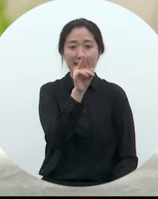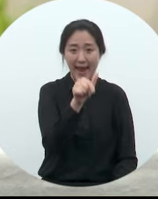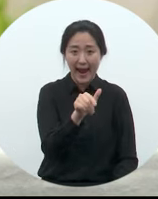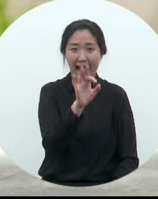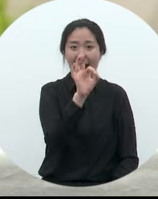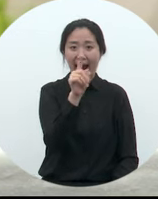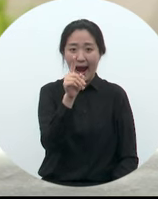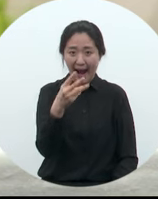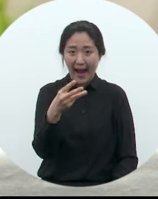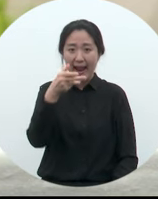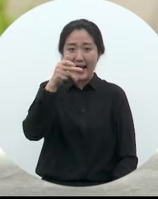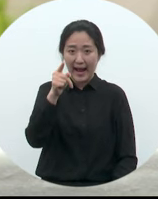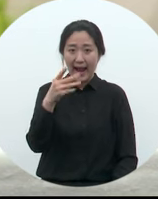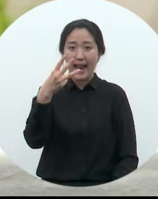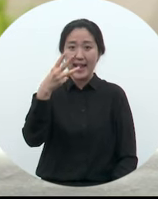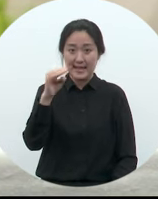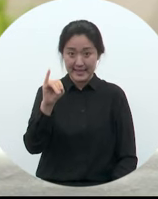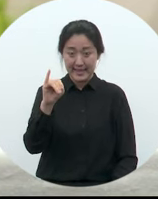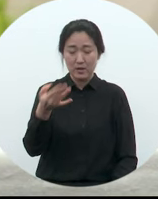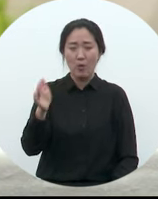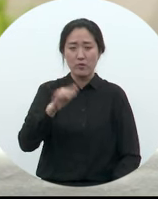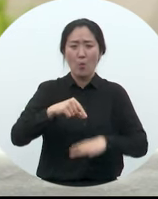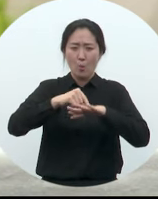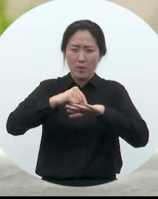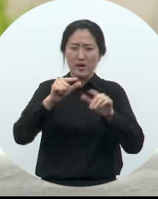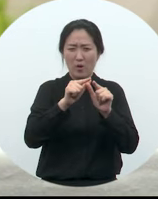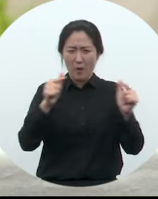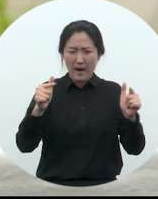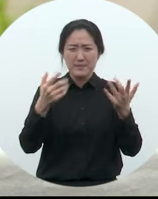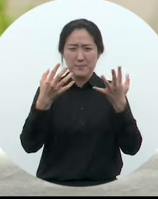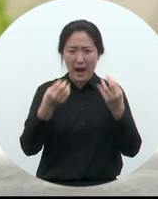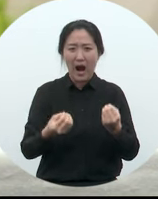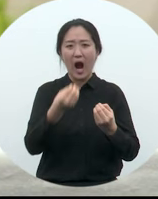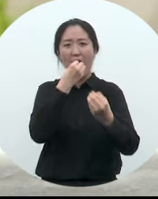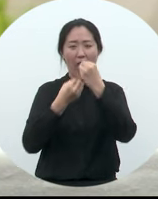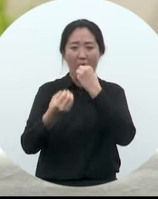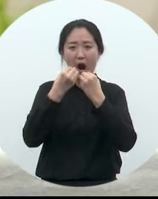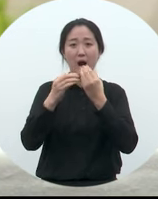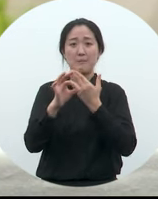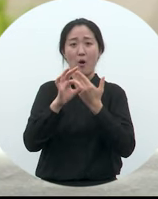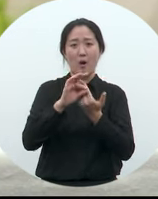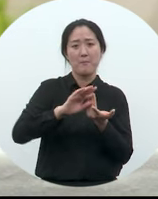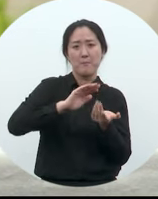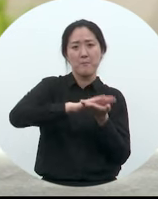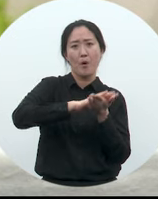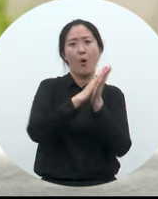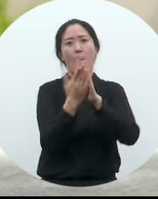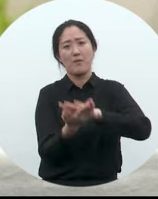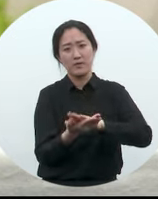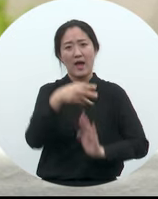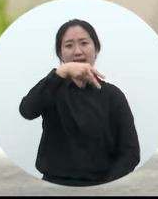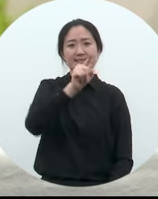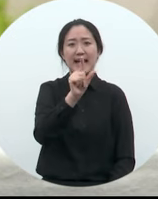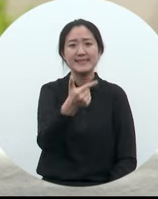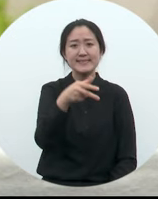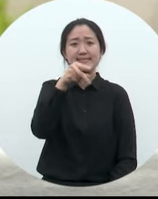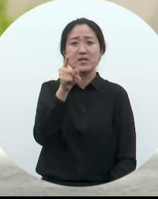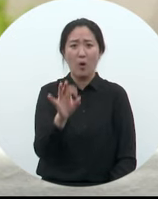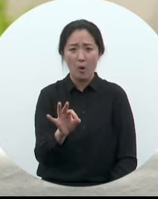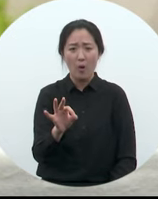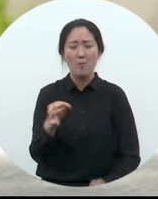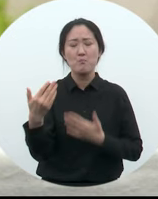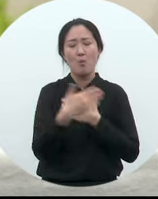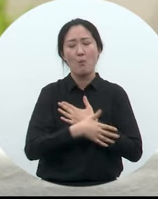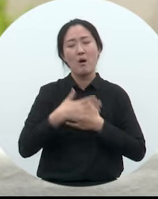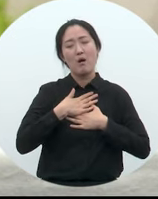알칼리성인데, 뭐 고기를 많이 먹고 탄수화물 같은 걸 많이 먹게 되면은 우리 몸이 산성화가 됩니다. 우리 몸이 산성화가